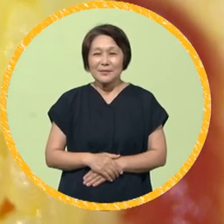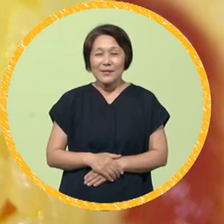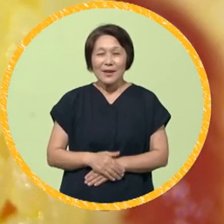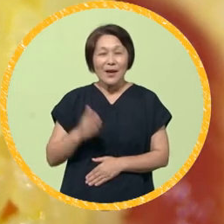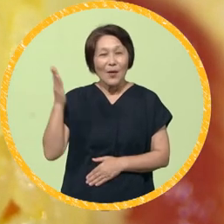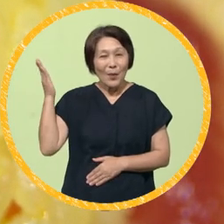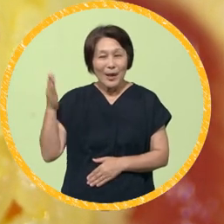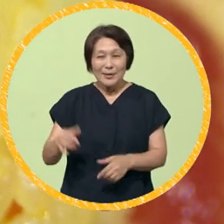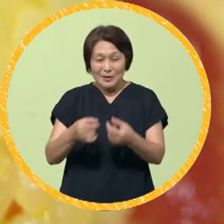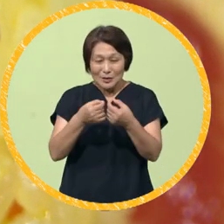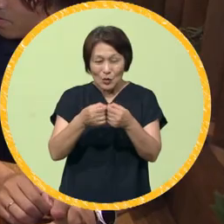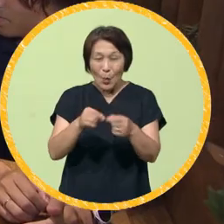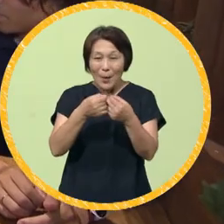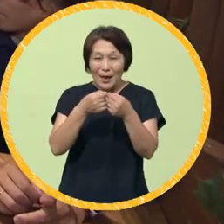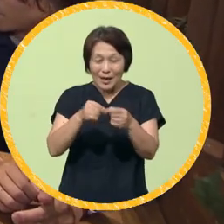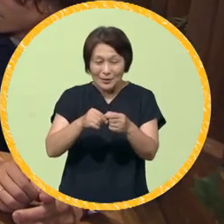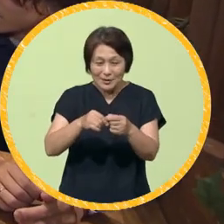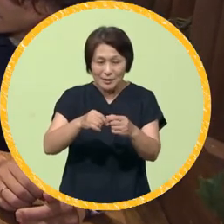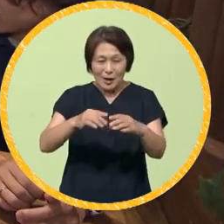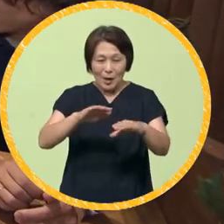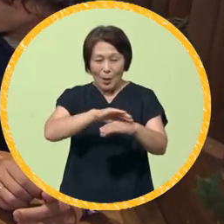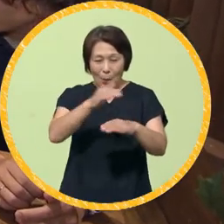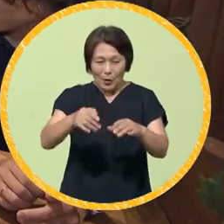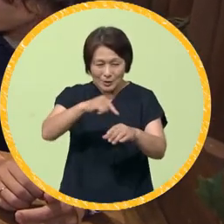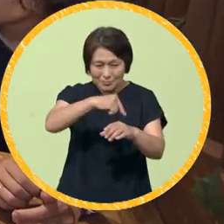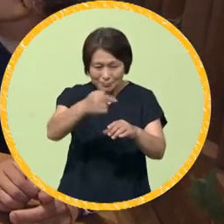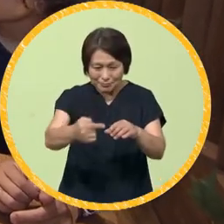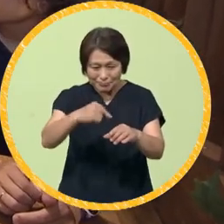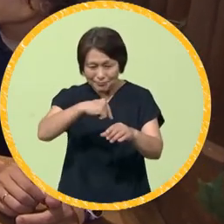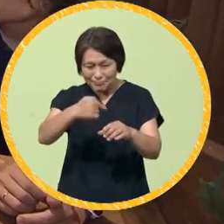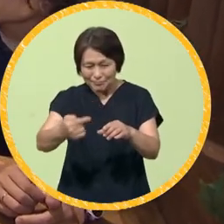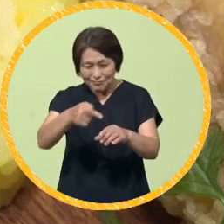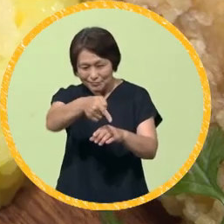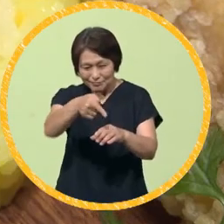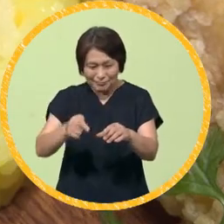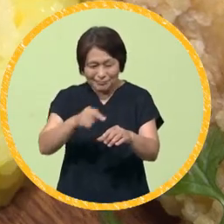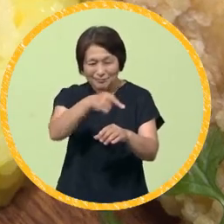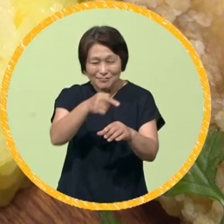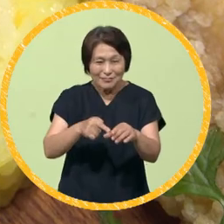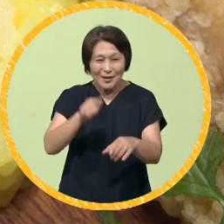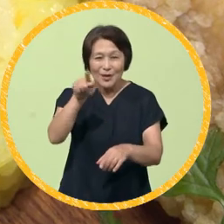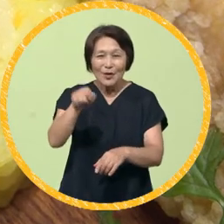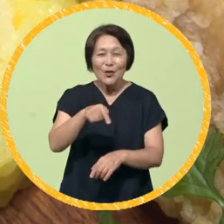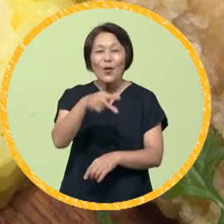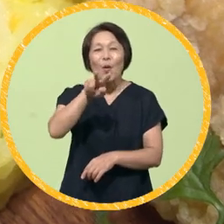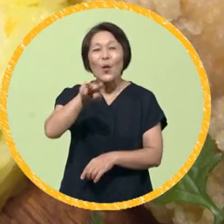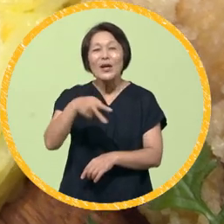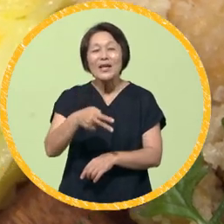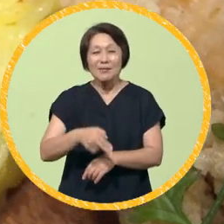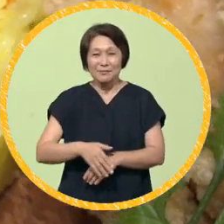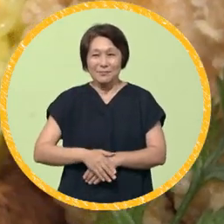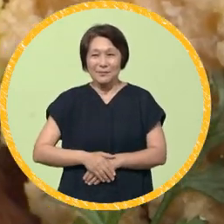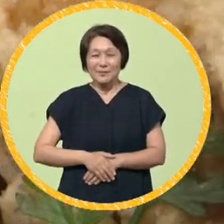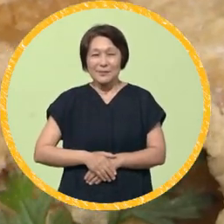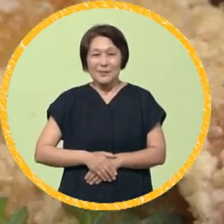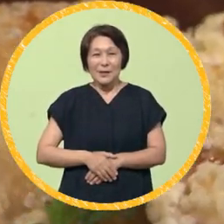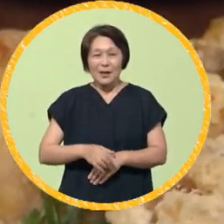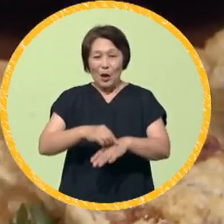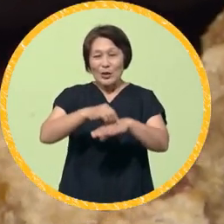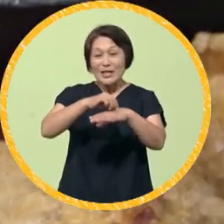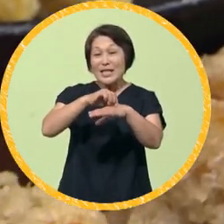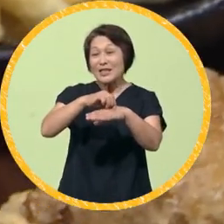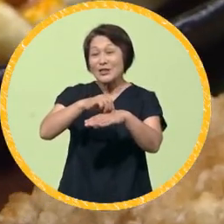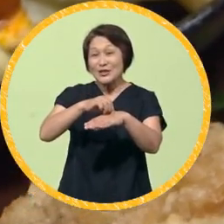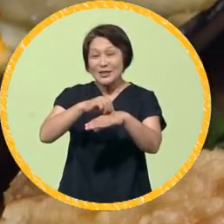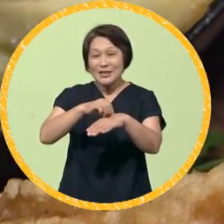すごいちゃんと細かく、は い、 これは 細かいです ね。海苔ですか、何ですか。 そうですね、海苔ですね。 またこの迫力のあるお肉は、 そうですね、い